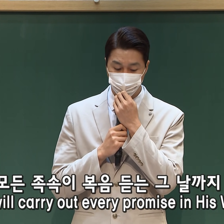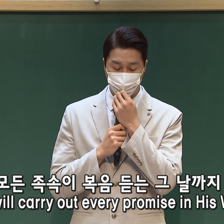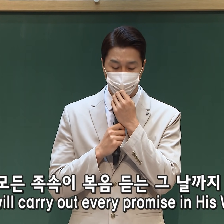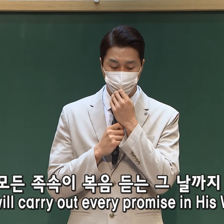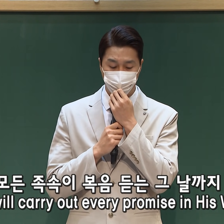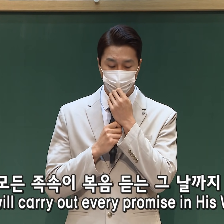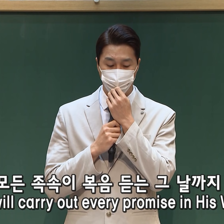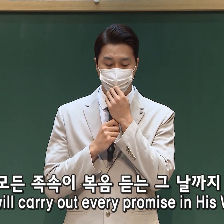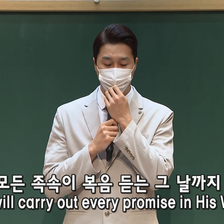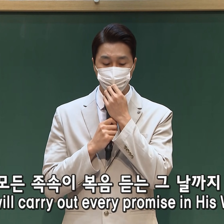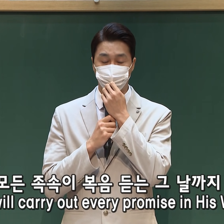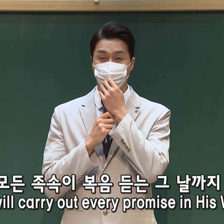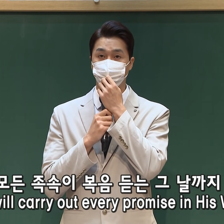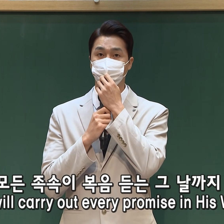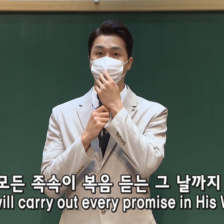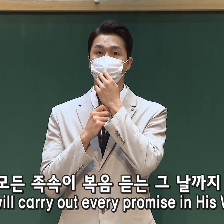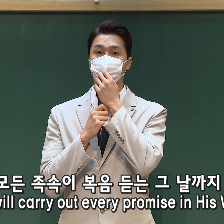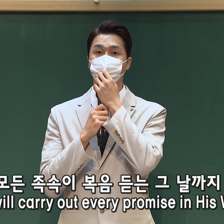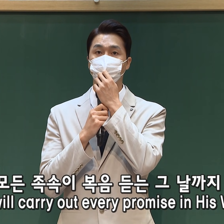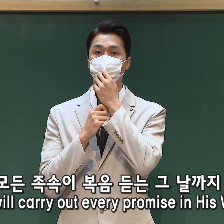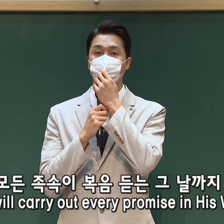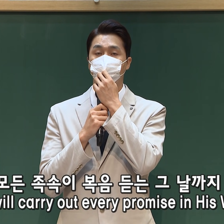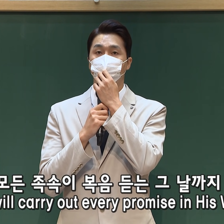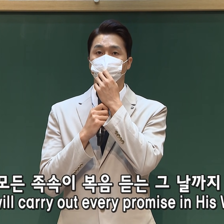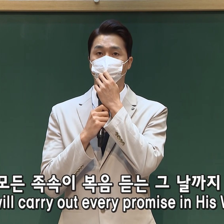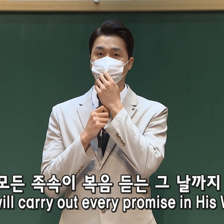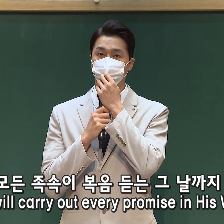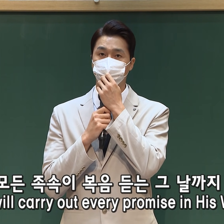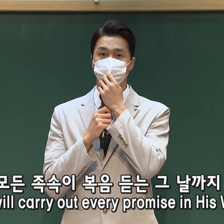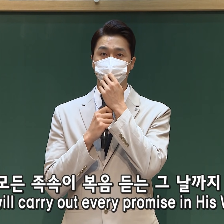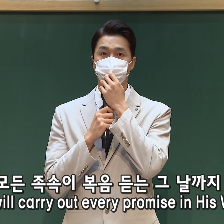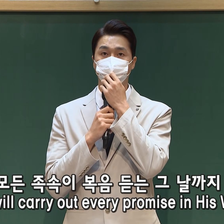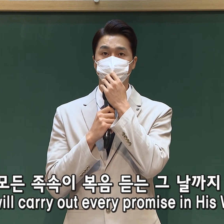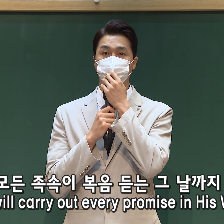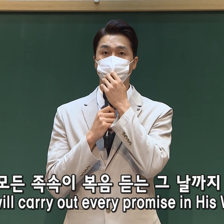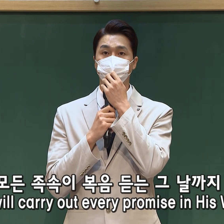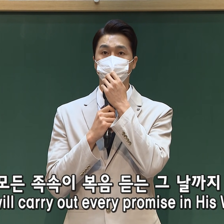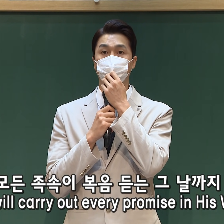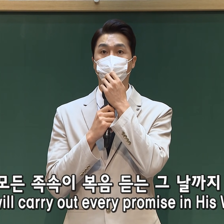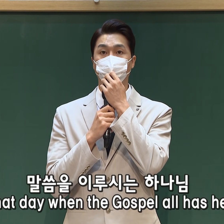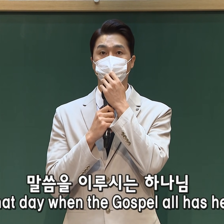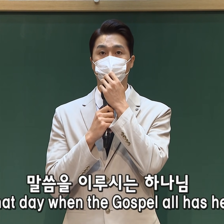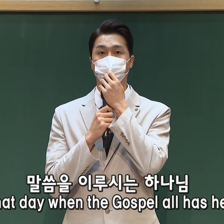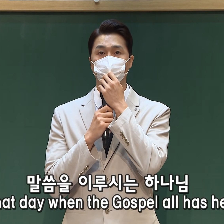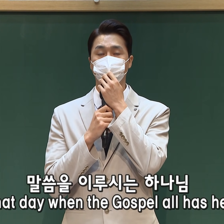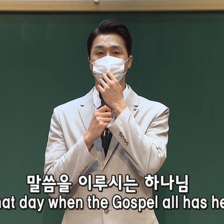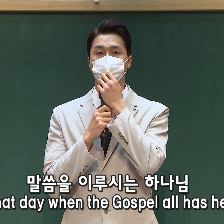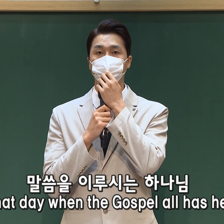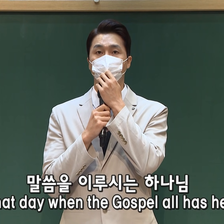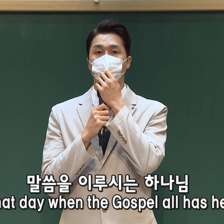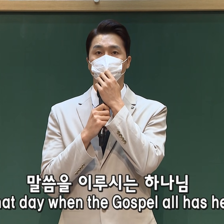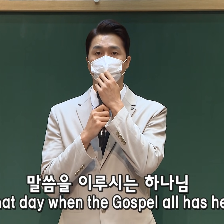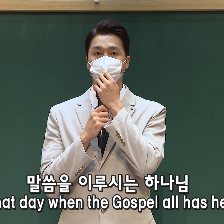모든 족속이 복음 듣는